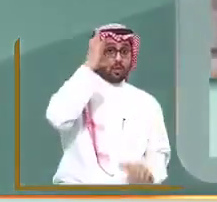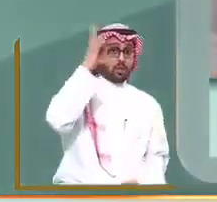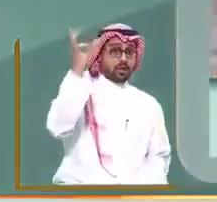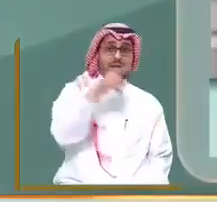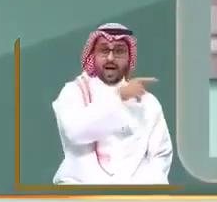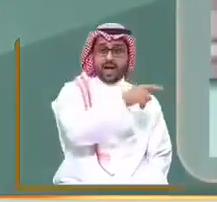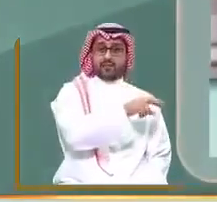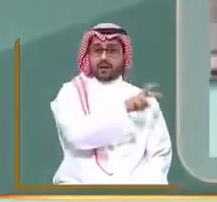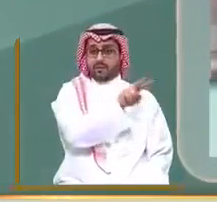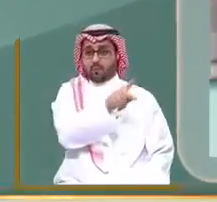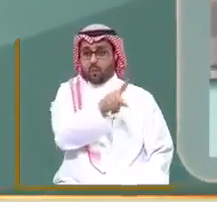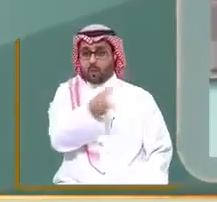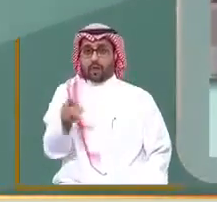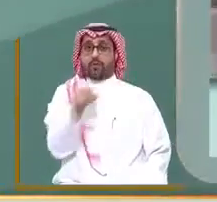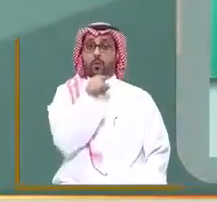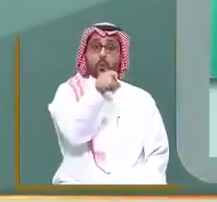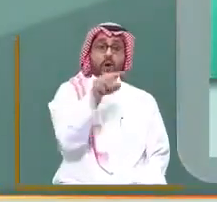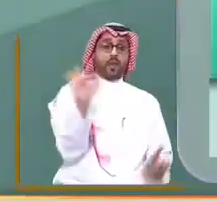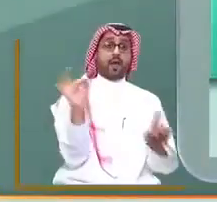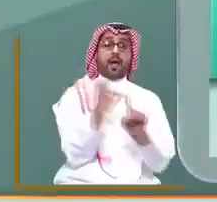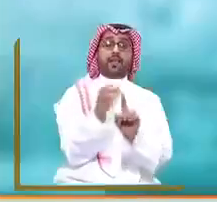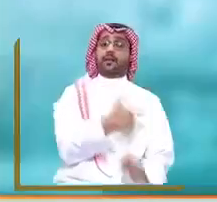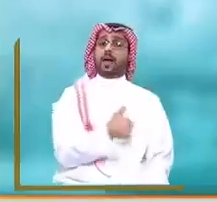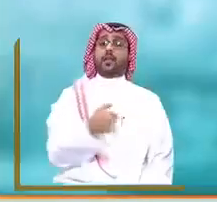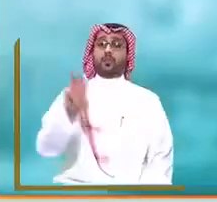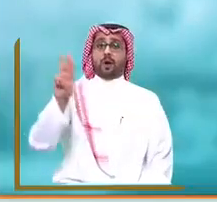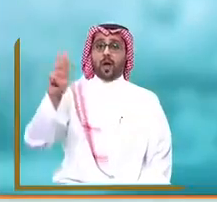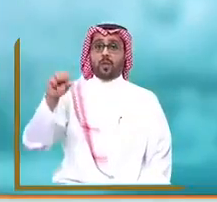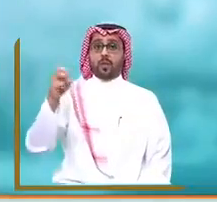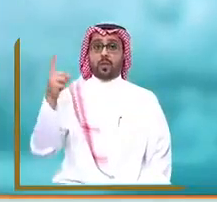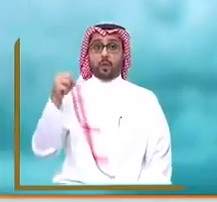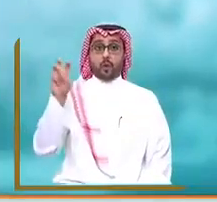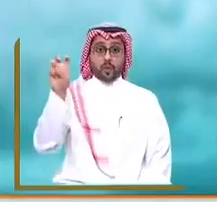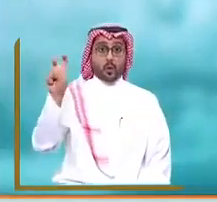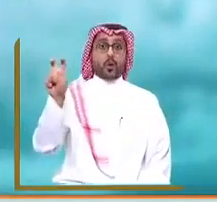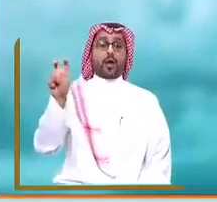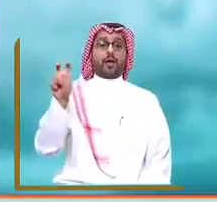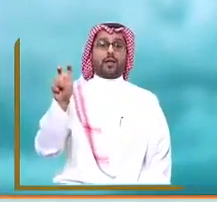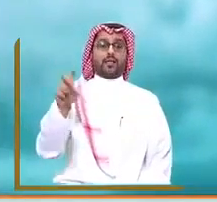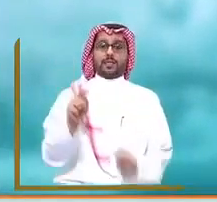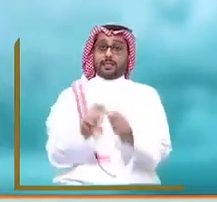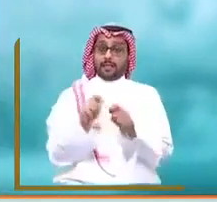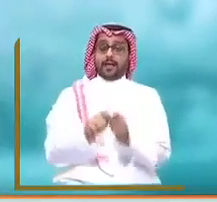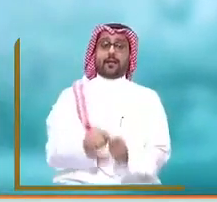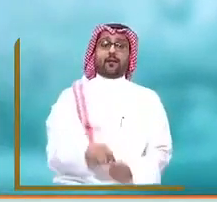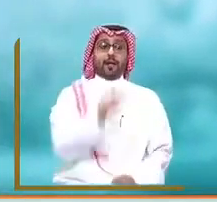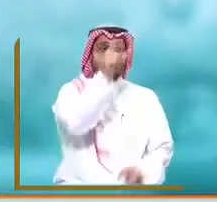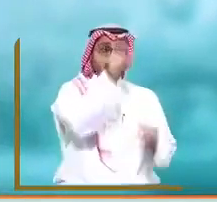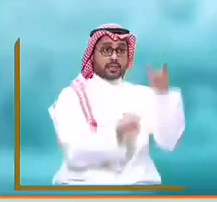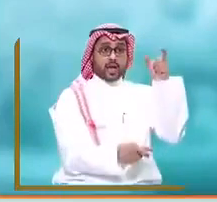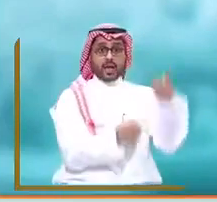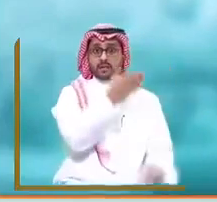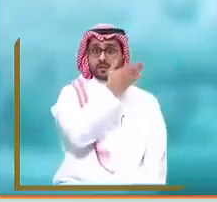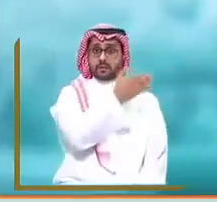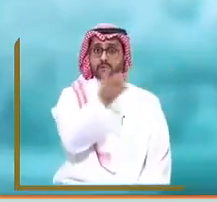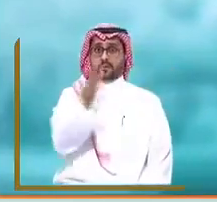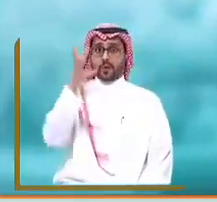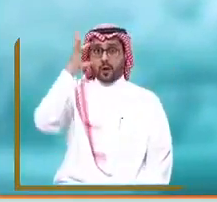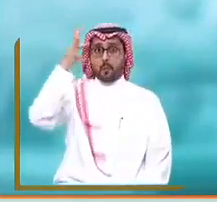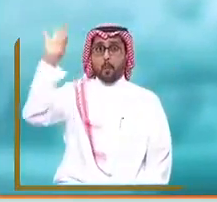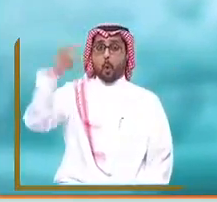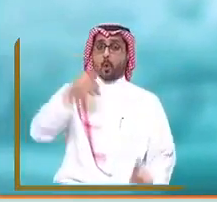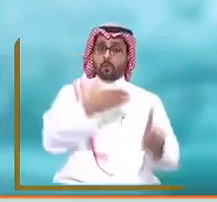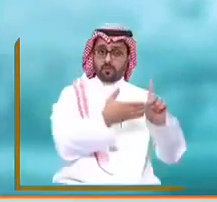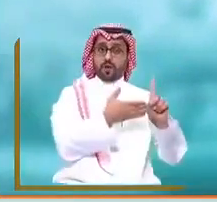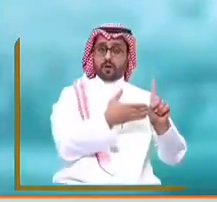وخلافه. ماذا عن مواهب الأفراد؟ هل يستطيعون الاستفادة من المركز من لديه